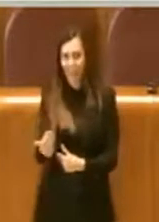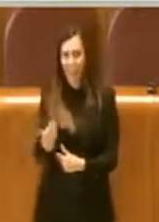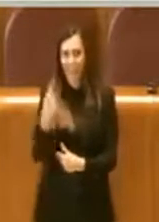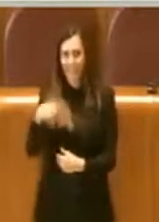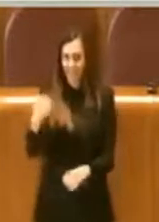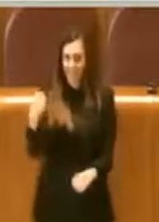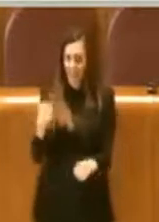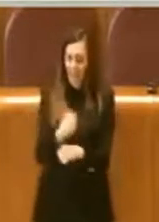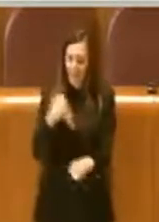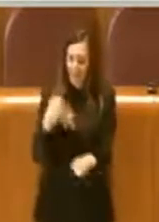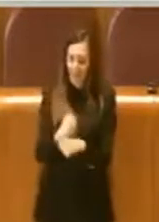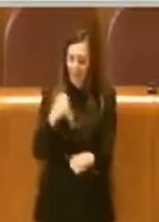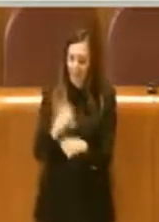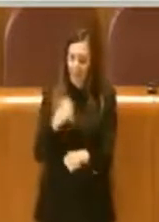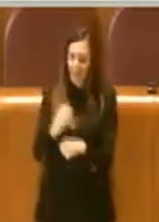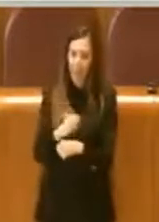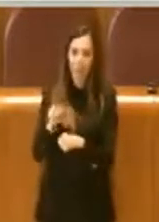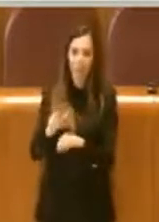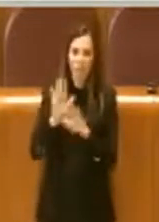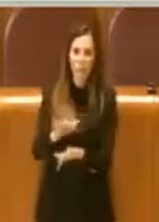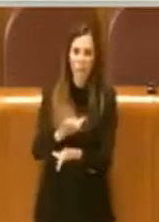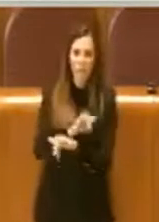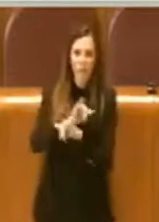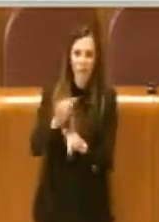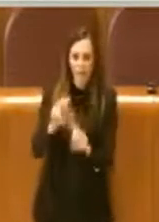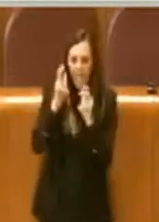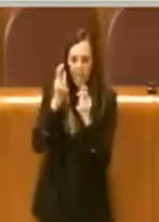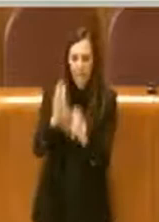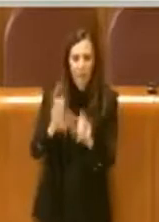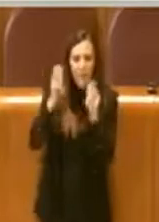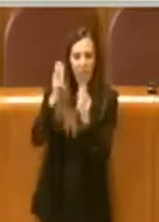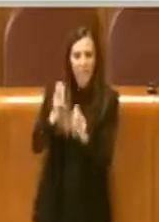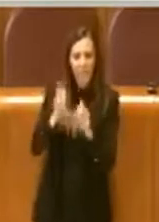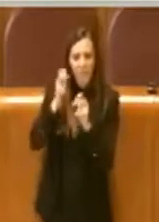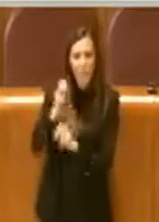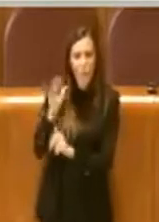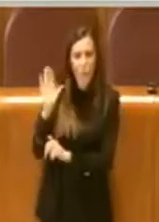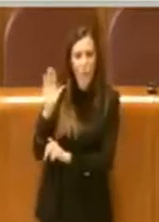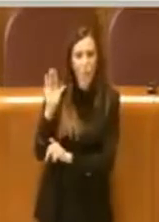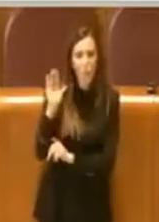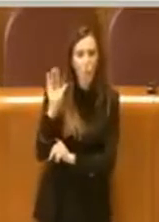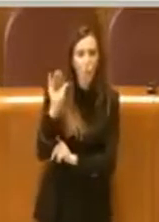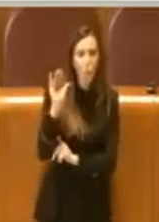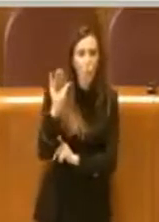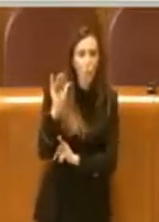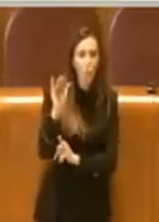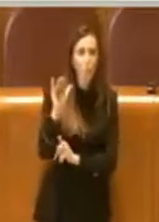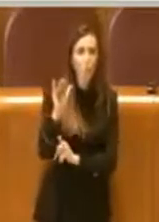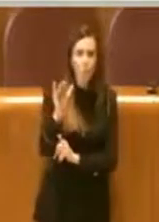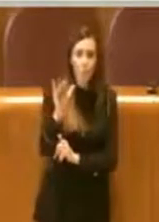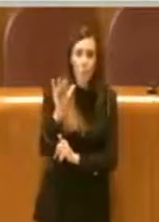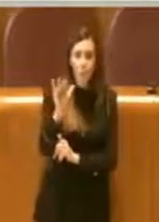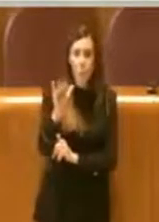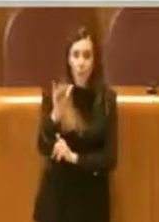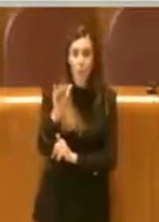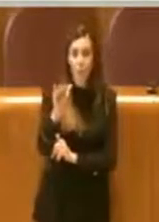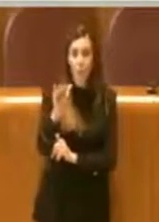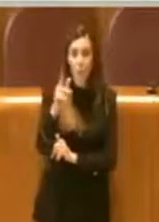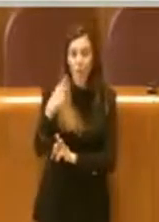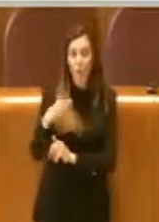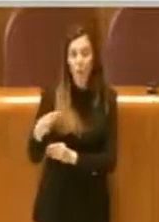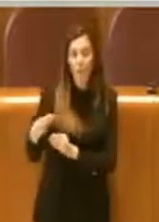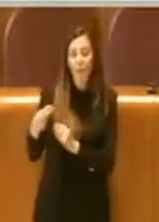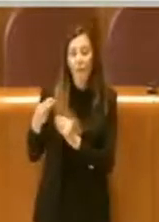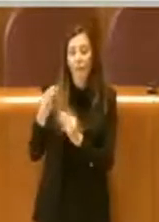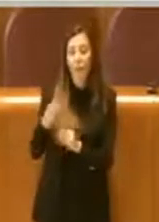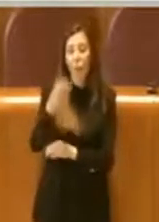i lavoratori che non si sono mai fermati e che si impegnano ogni giorno, quotidianamente, affinché